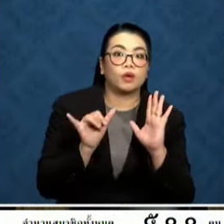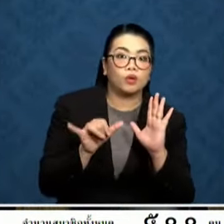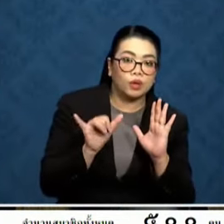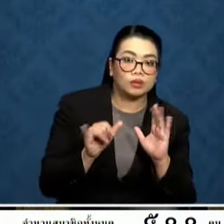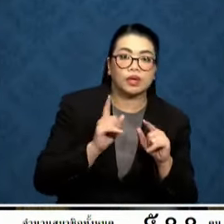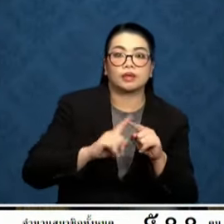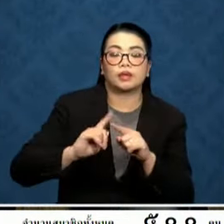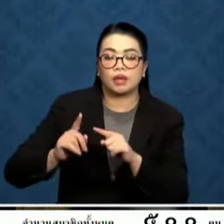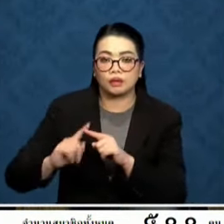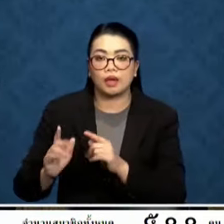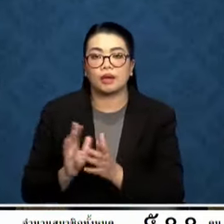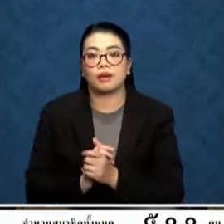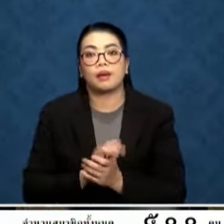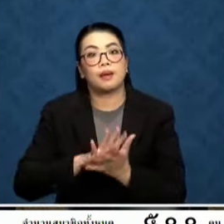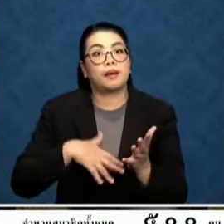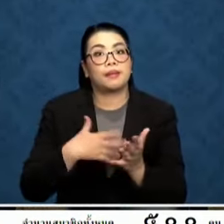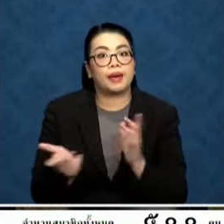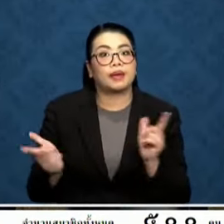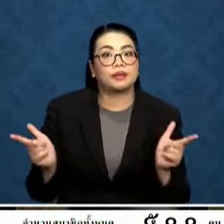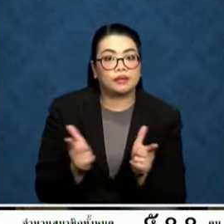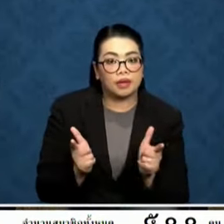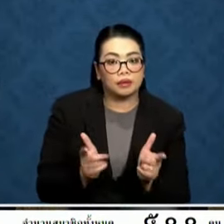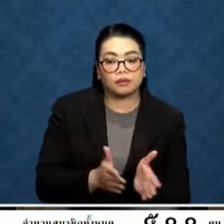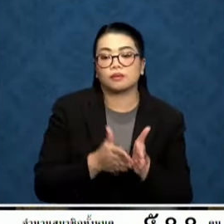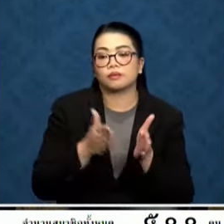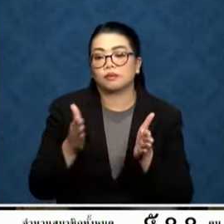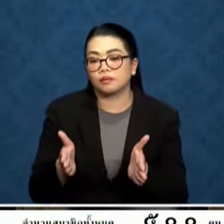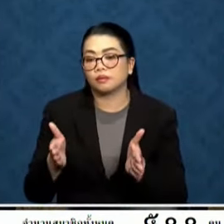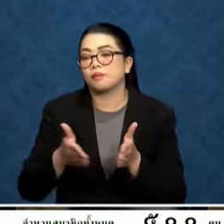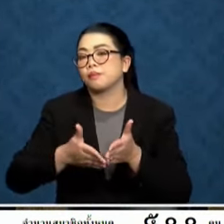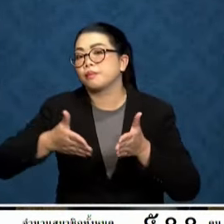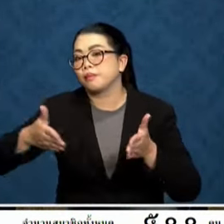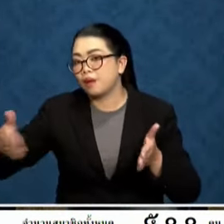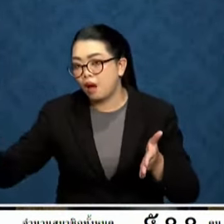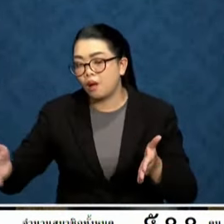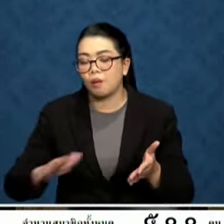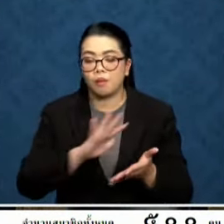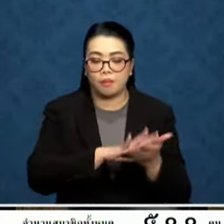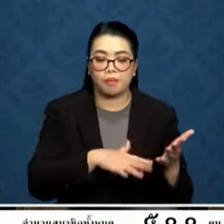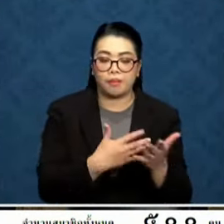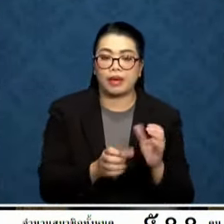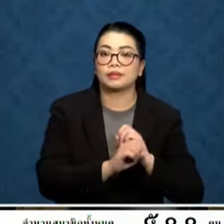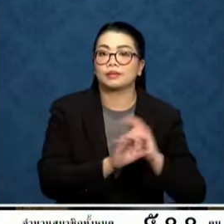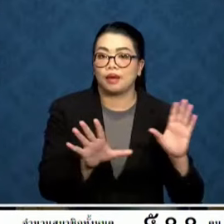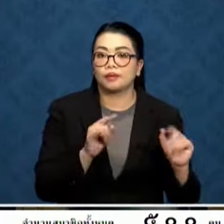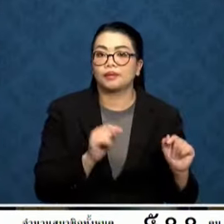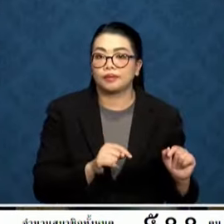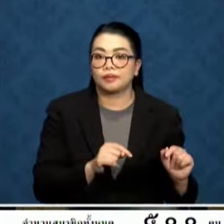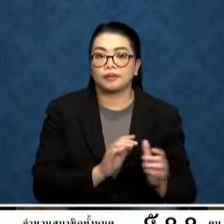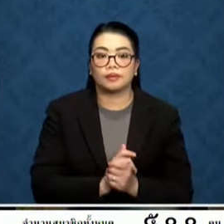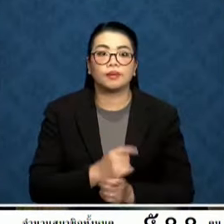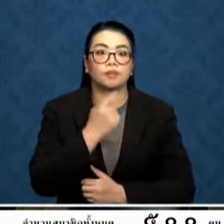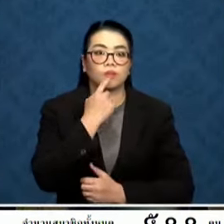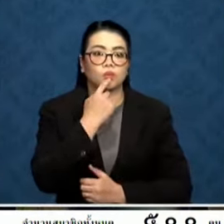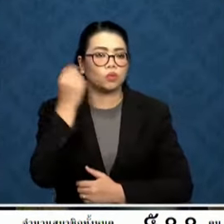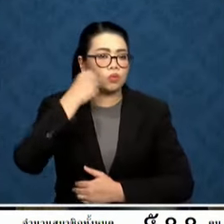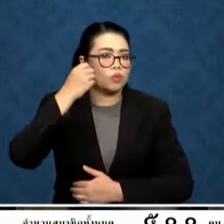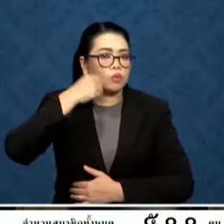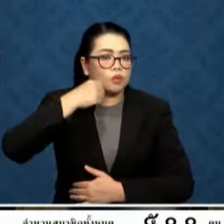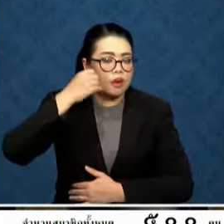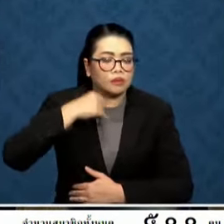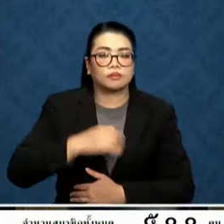ๆครับระยะสั้นระยะกลางระยะยาวชัดเจนนะครับแล้วก็ไม่ได้พูดทุกเรื่องครับจะเป็น